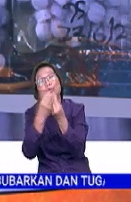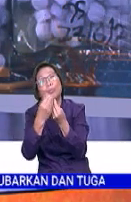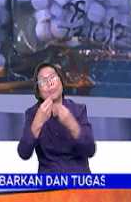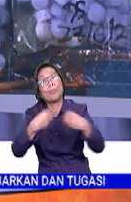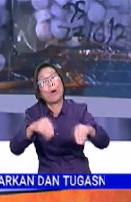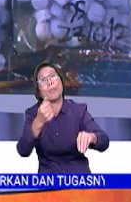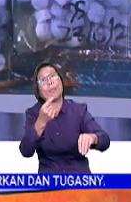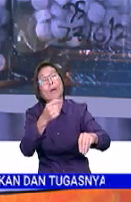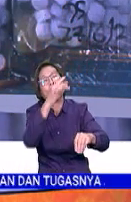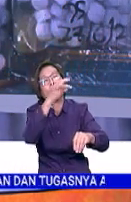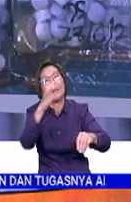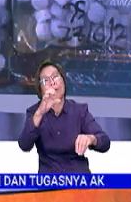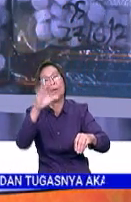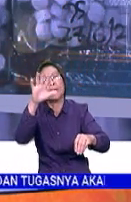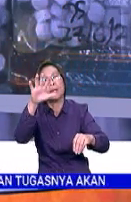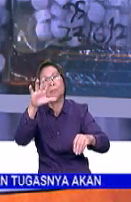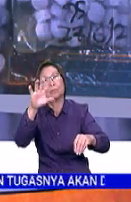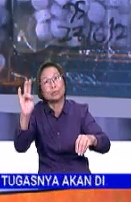pasaran hampir